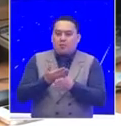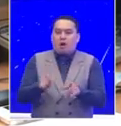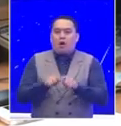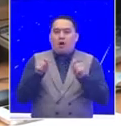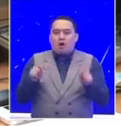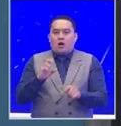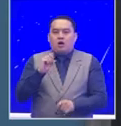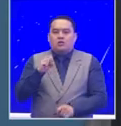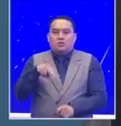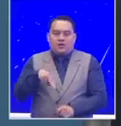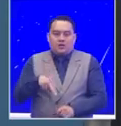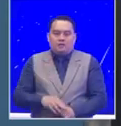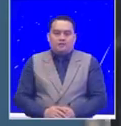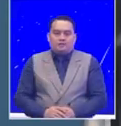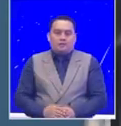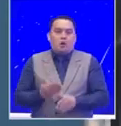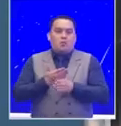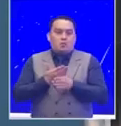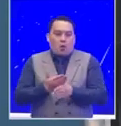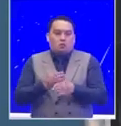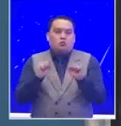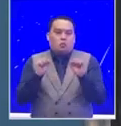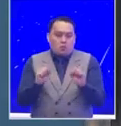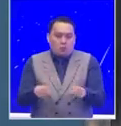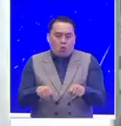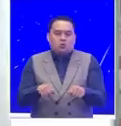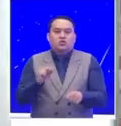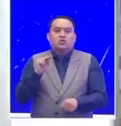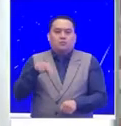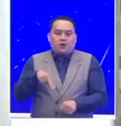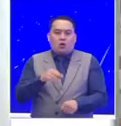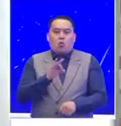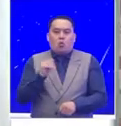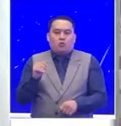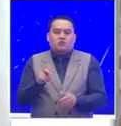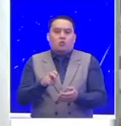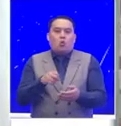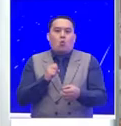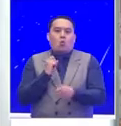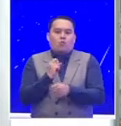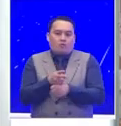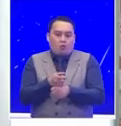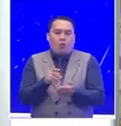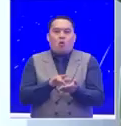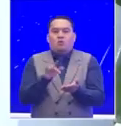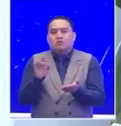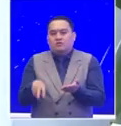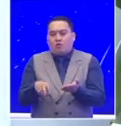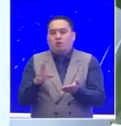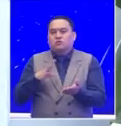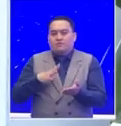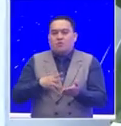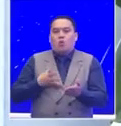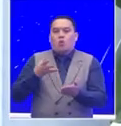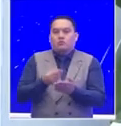ЭЦП онлайн. Получить помощь от государства смогут и те, кто в период ЧП был официально уволен. Такие граждане смогут получать социальные выплаты